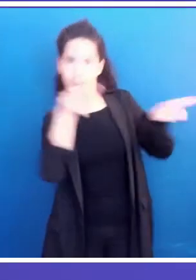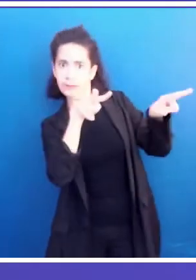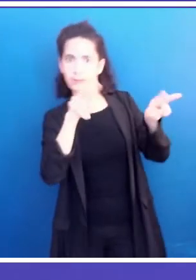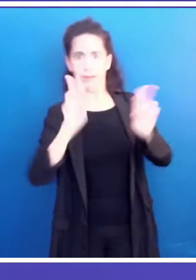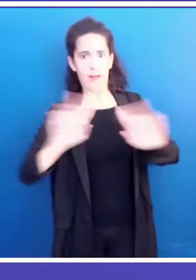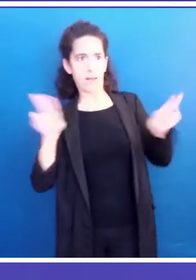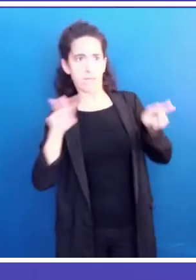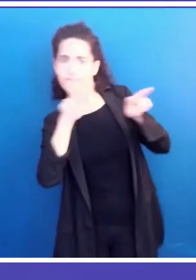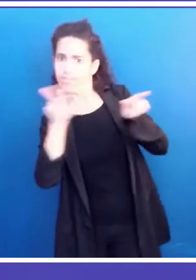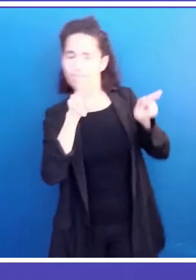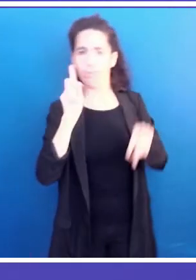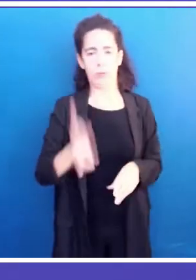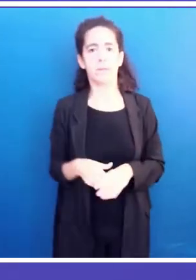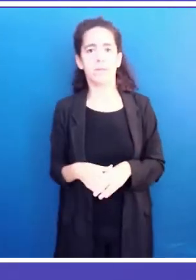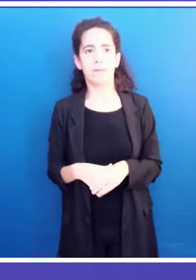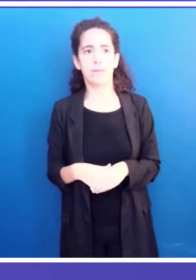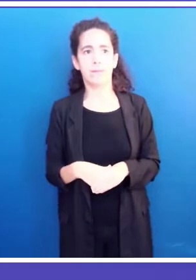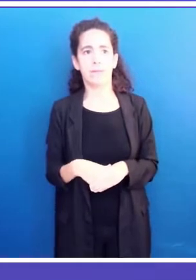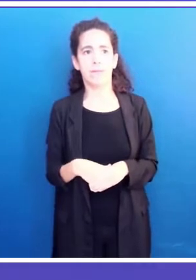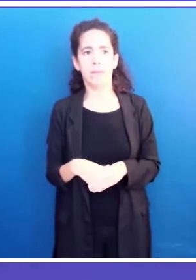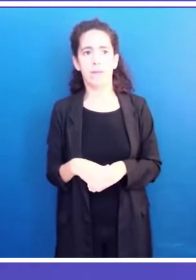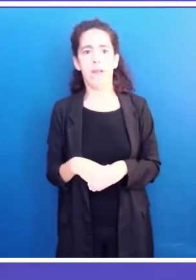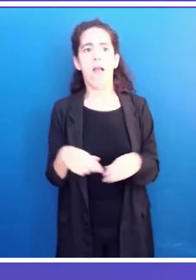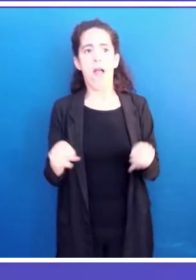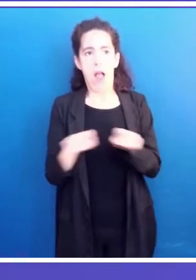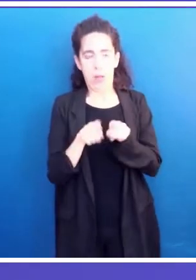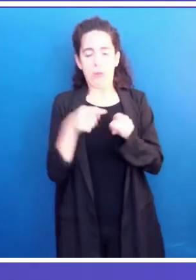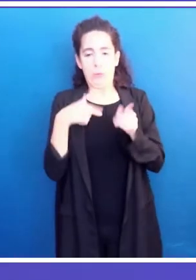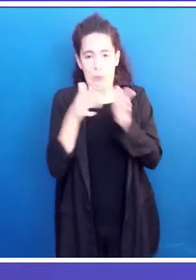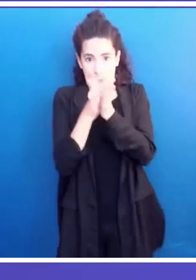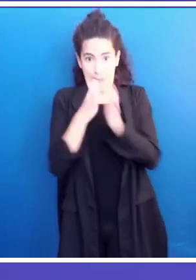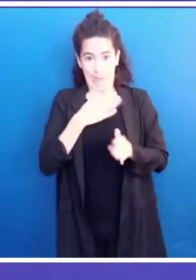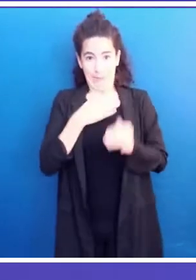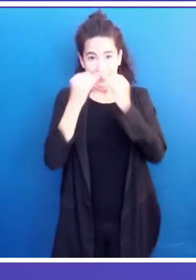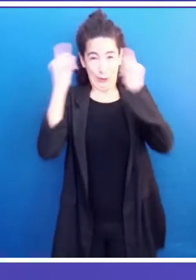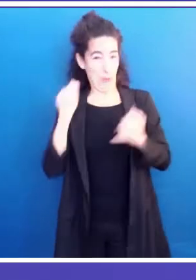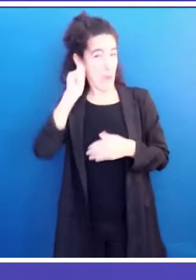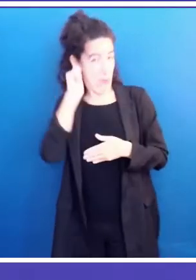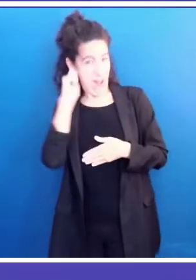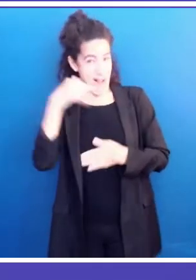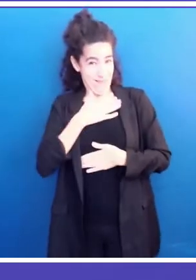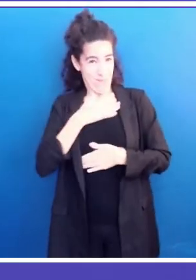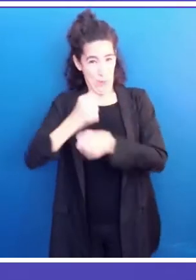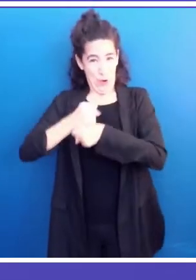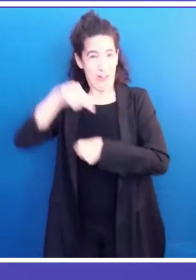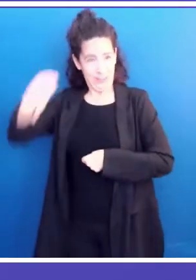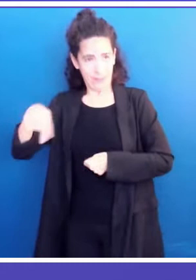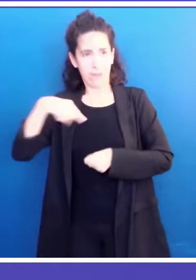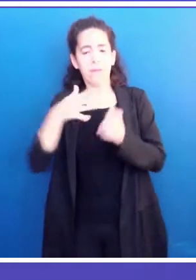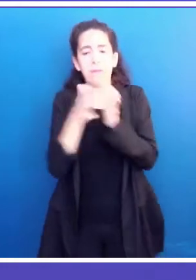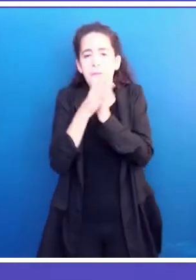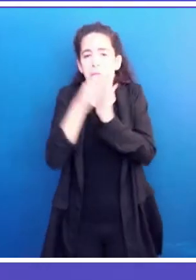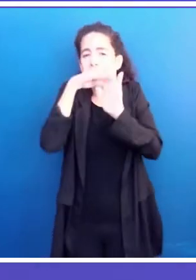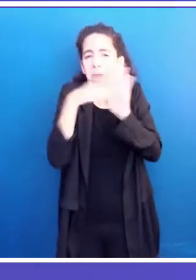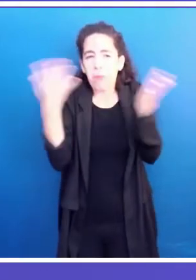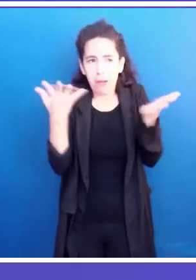بعض التدابير التي اتخذناها في المعهد الكتالوني للمرأة لمواجهة العواقب السلبية لجائحة